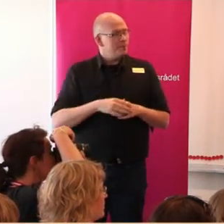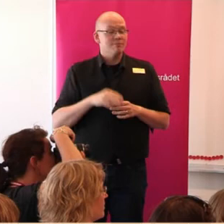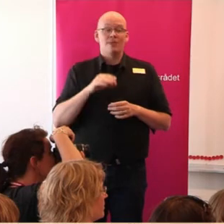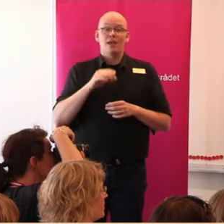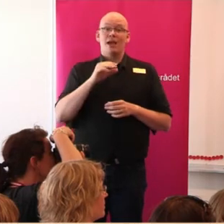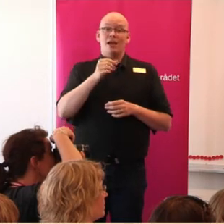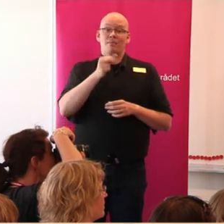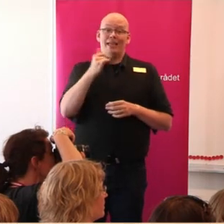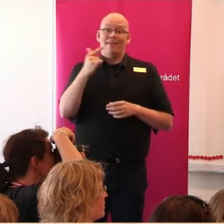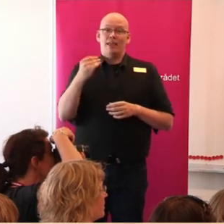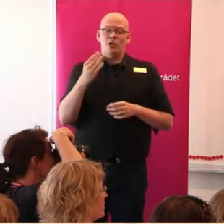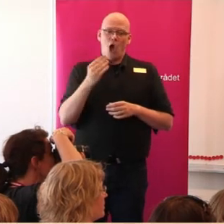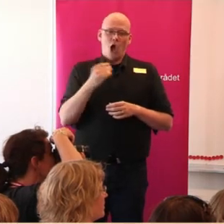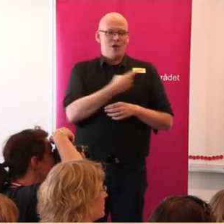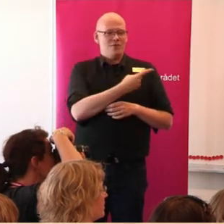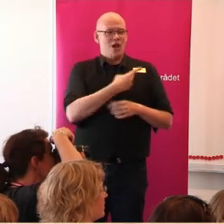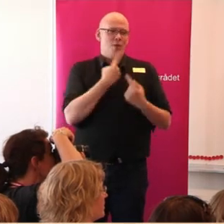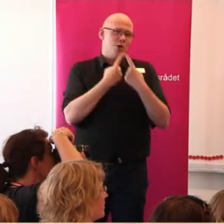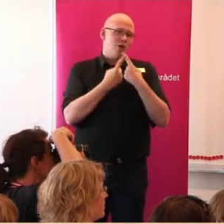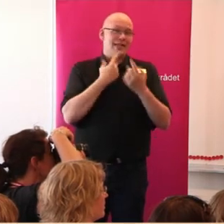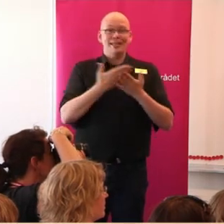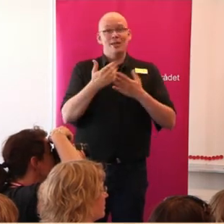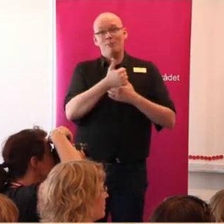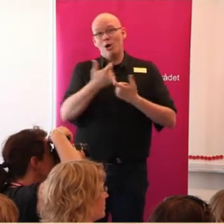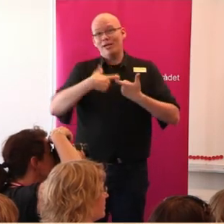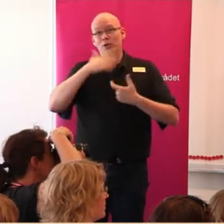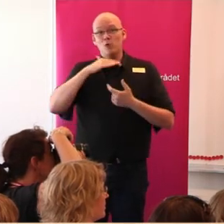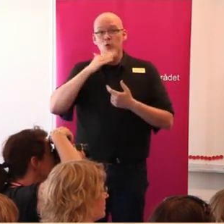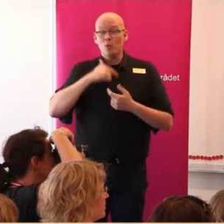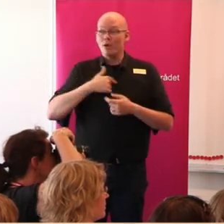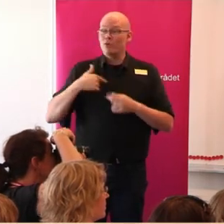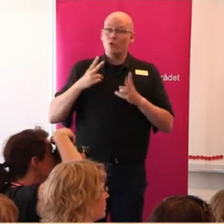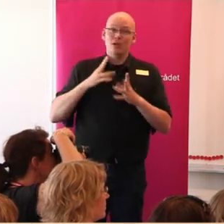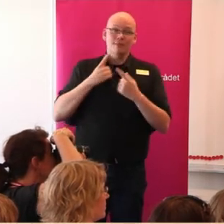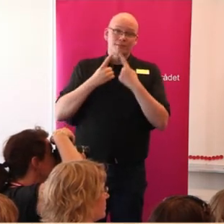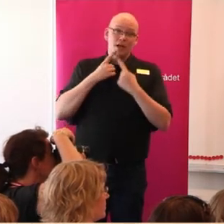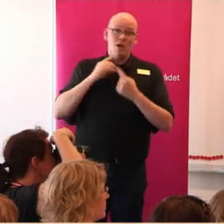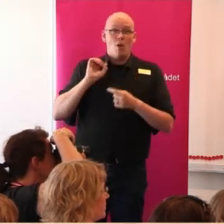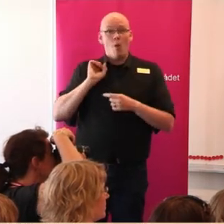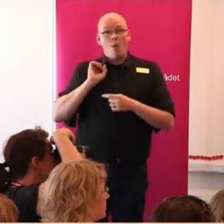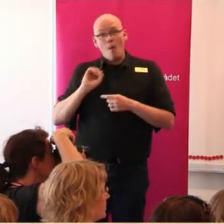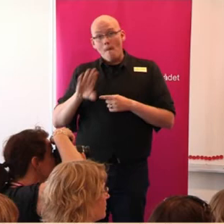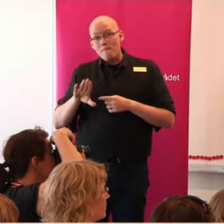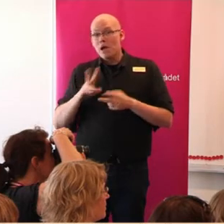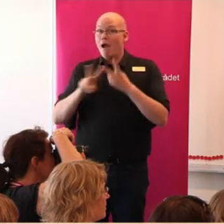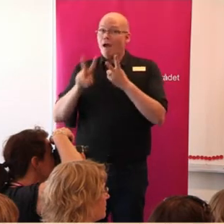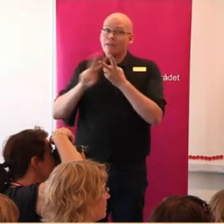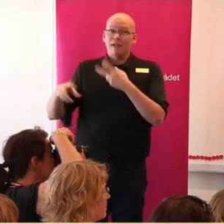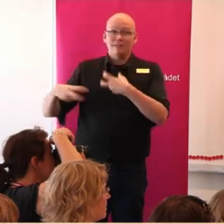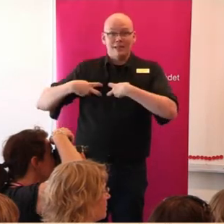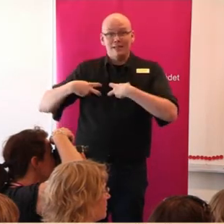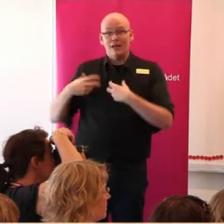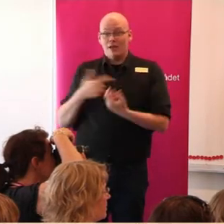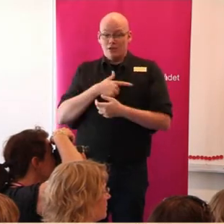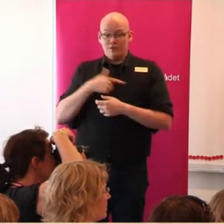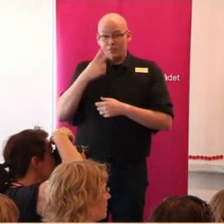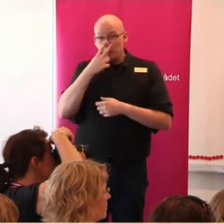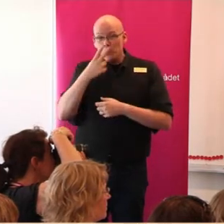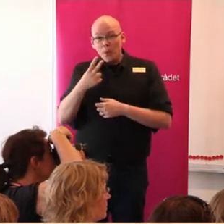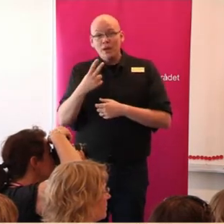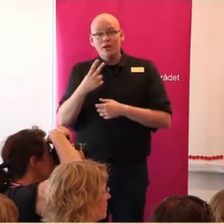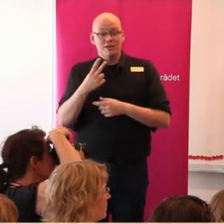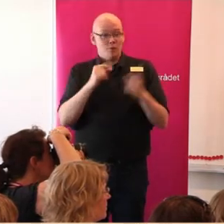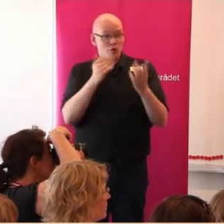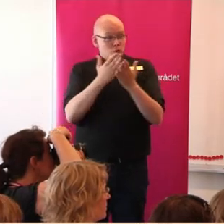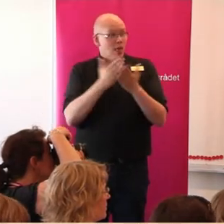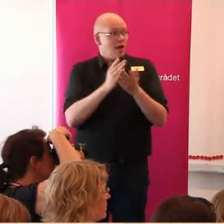sa vi. Vi har ju språkats vid och inte då bara om ungdomar utan även om de sommaranställda. För då dök också diskussioner om folkhögskolor upp när vi